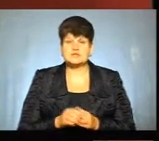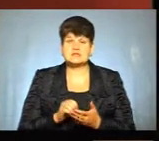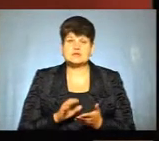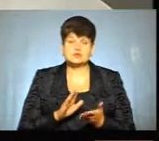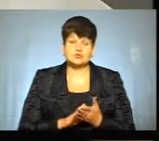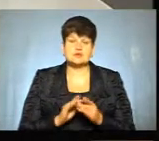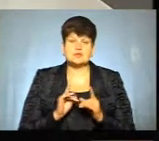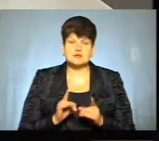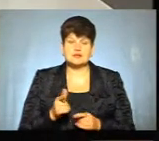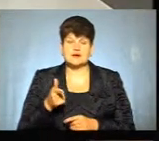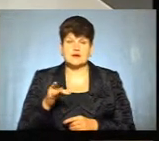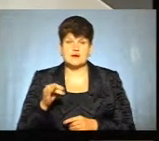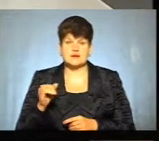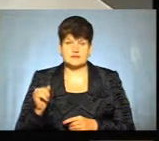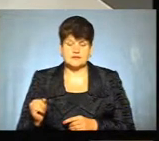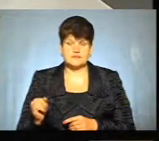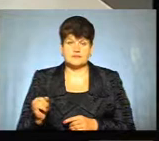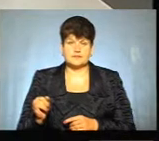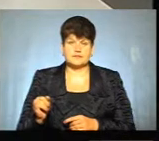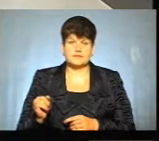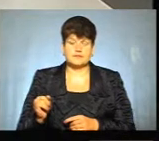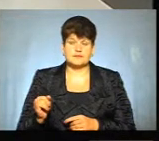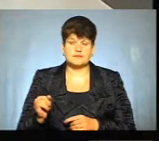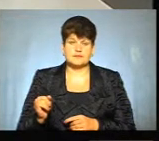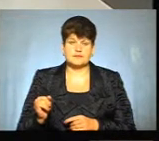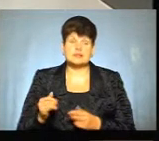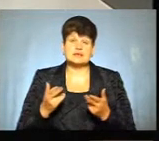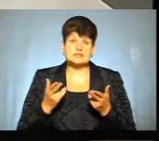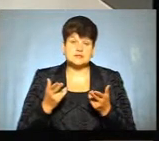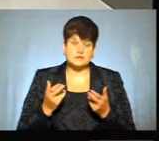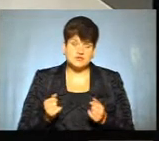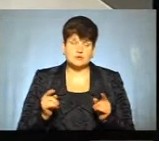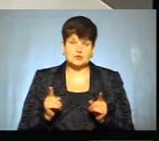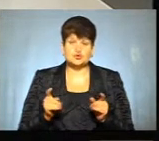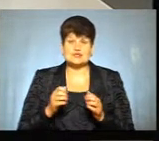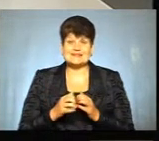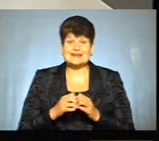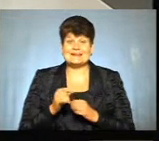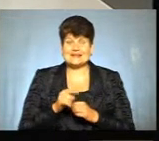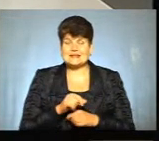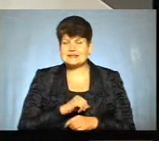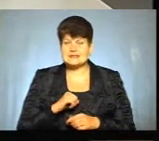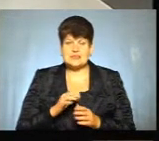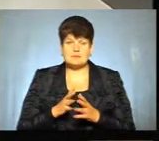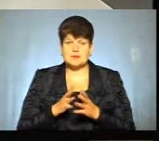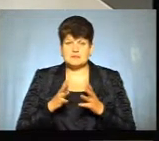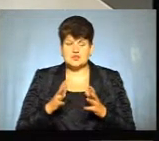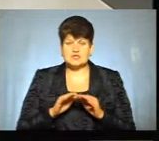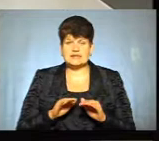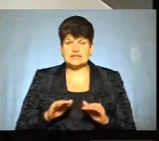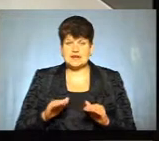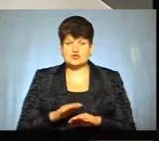Зареєструються тільки гострі респіраторні вірусні інфекції. Звичайно, що серед них найбільше це серед дитячого